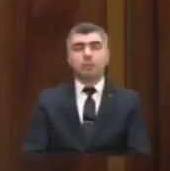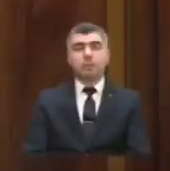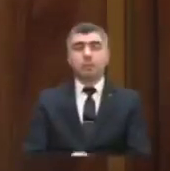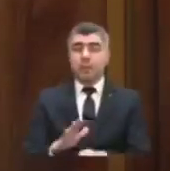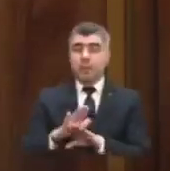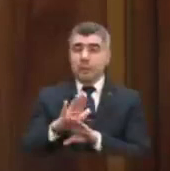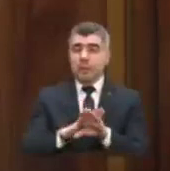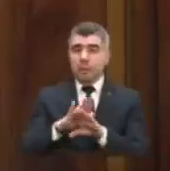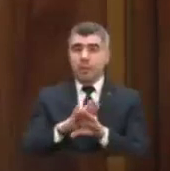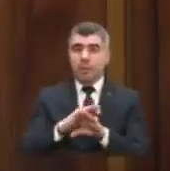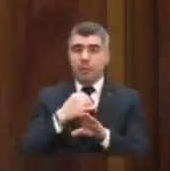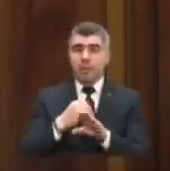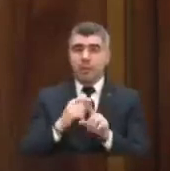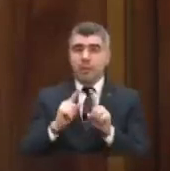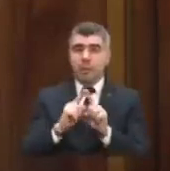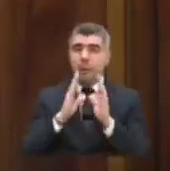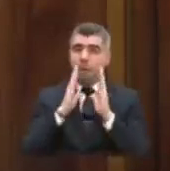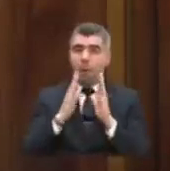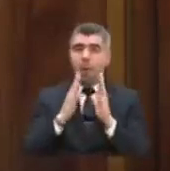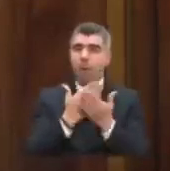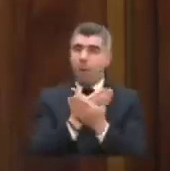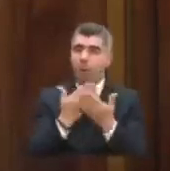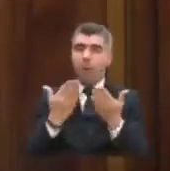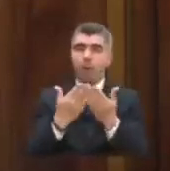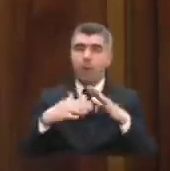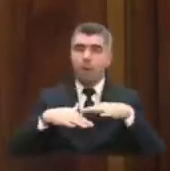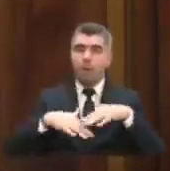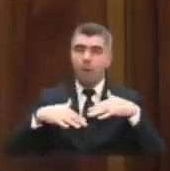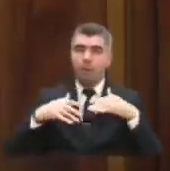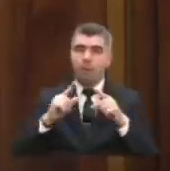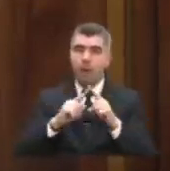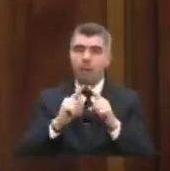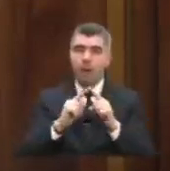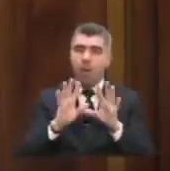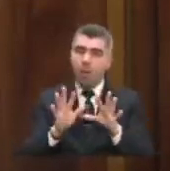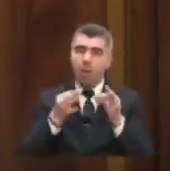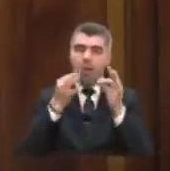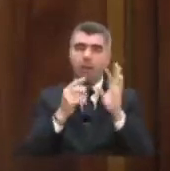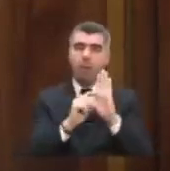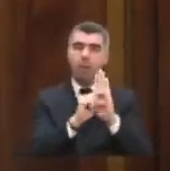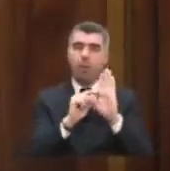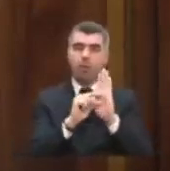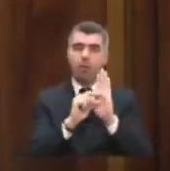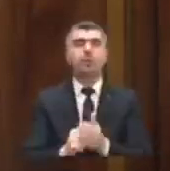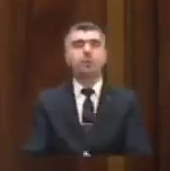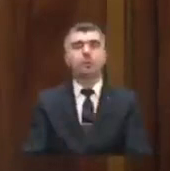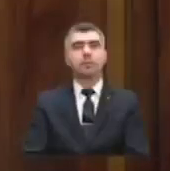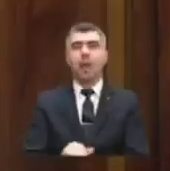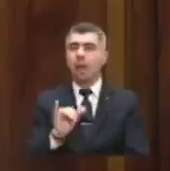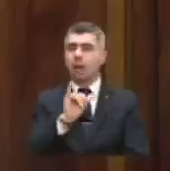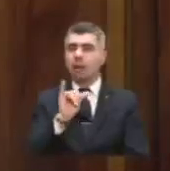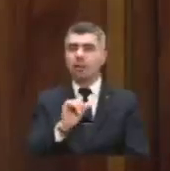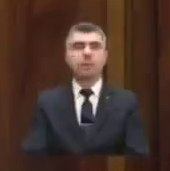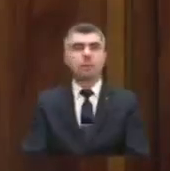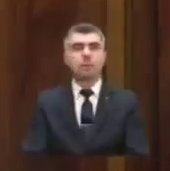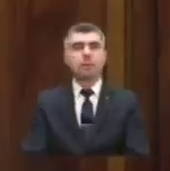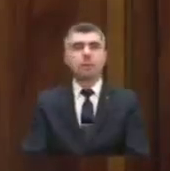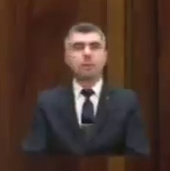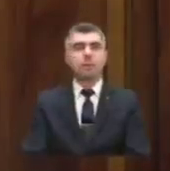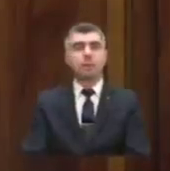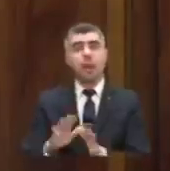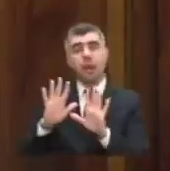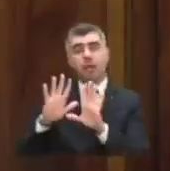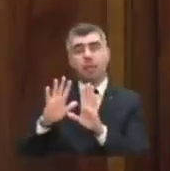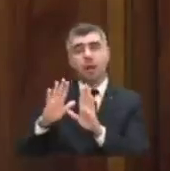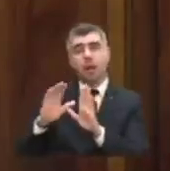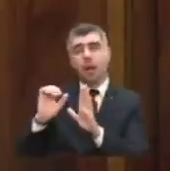سمحتوا نهنيكم السيدات والسادة النواب المحترمين على اختياركم لهذا الموضوع. علاش؟ لأن طول العشرة